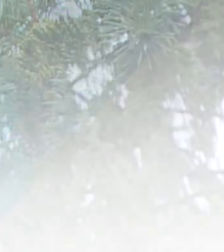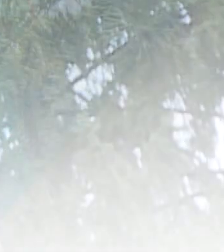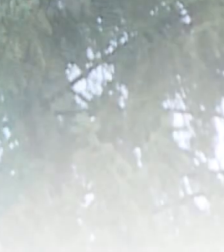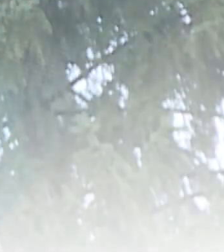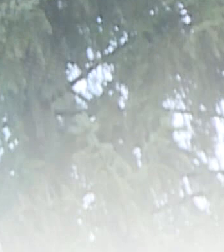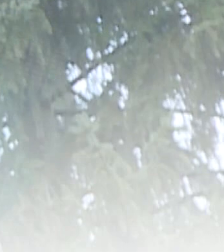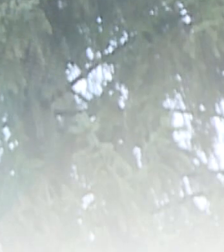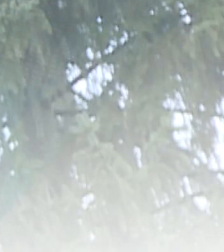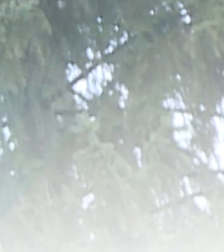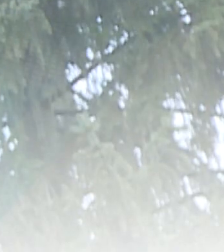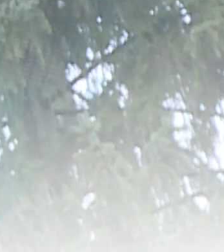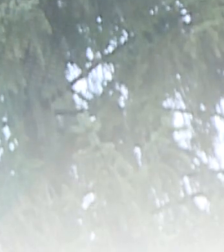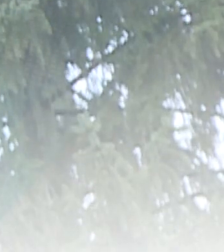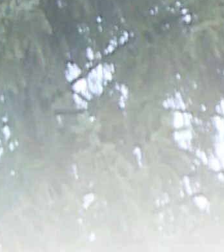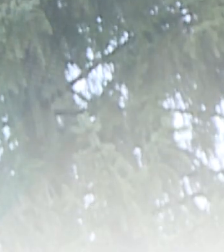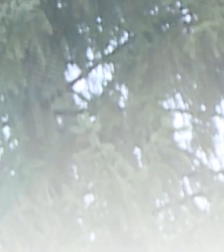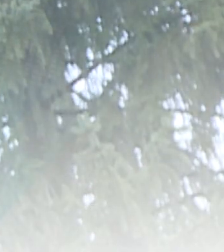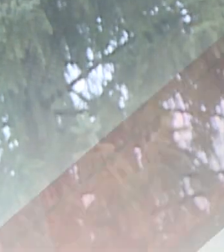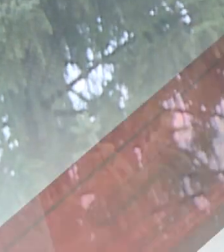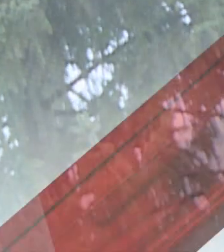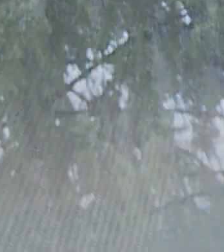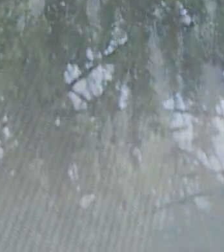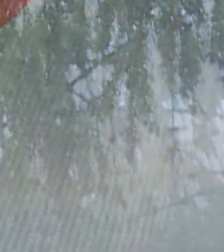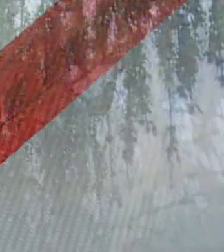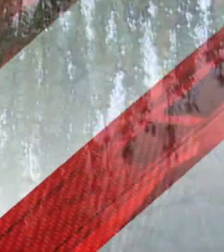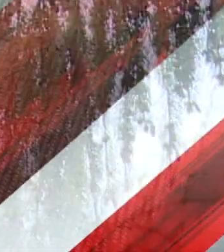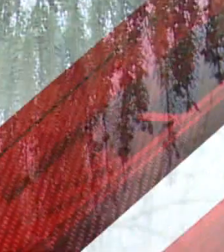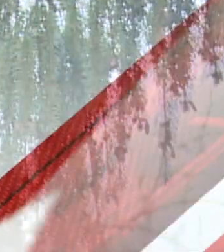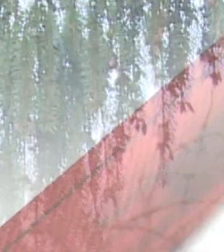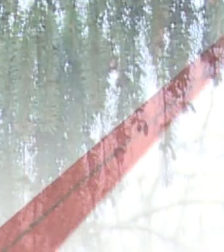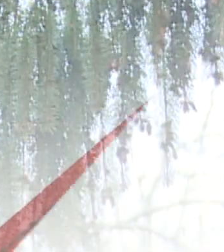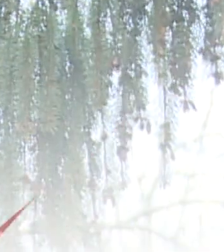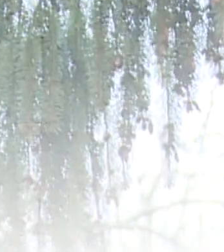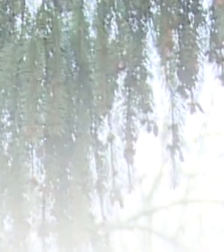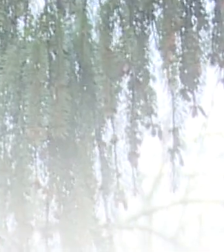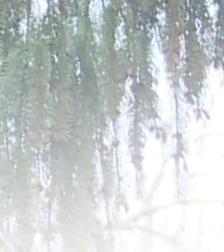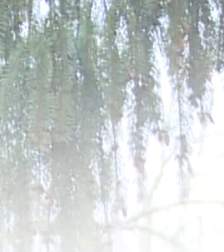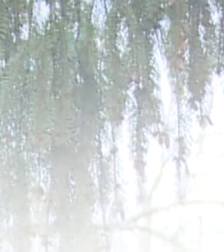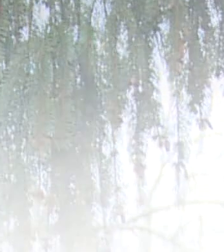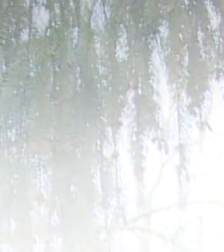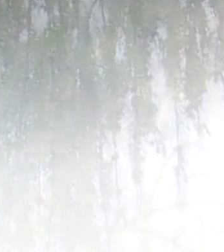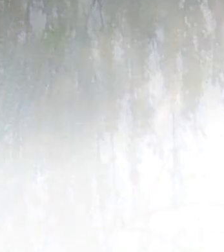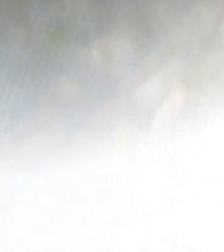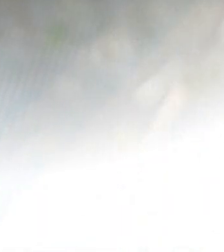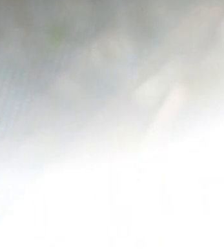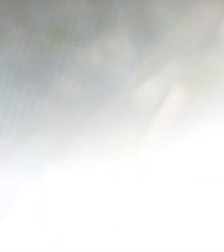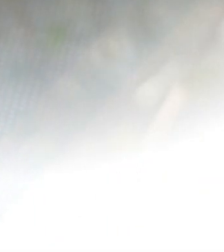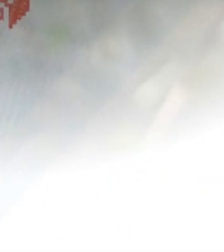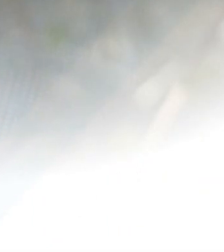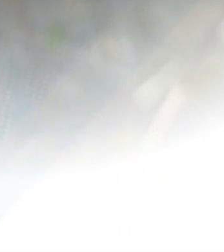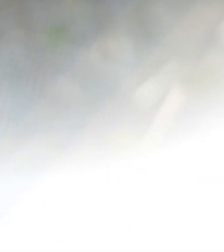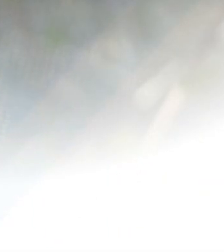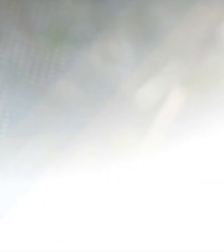По православным календары 31 мая именины у Александры, Андрея, Диониса,